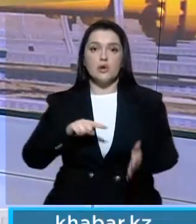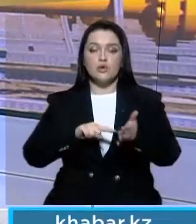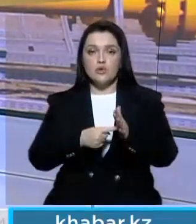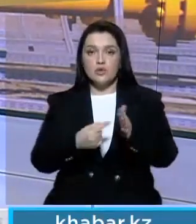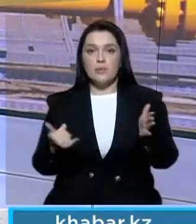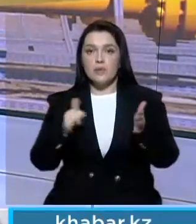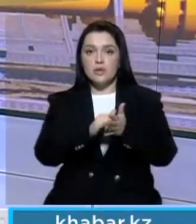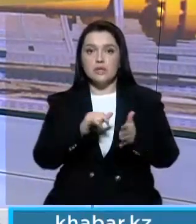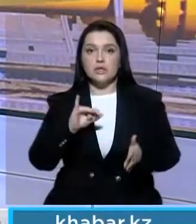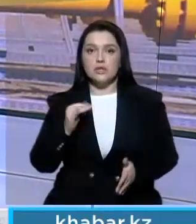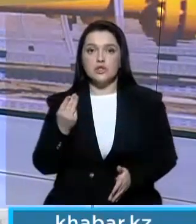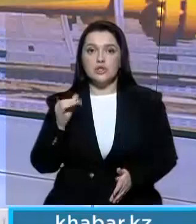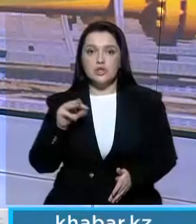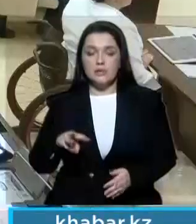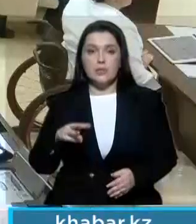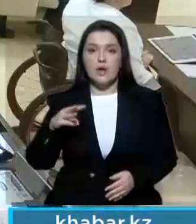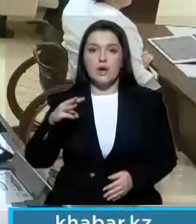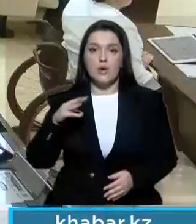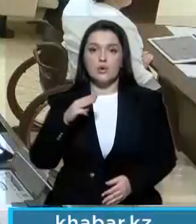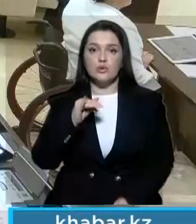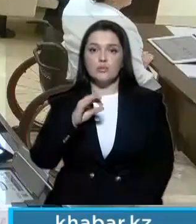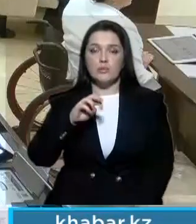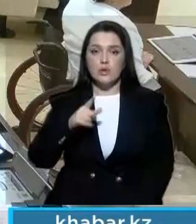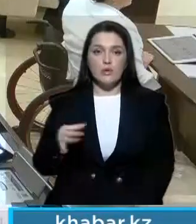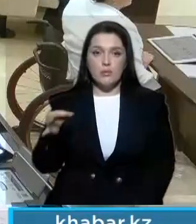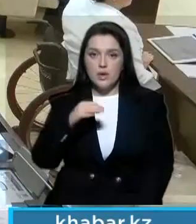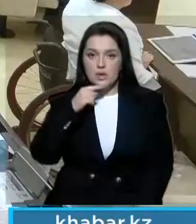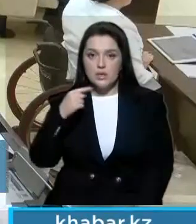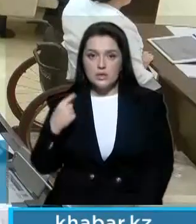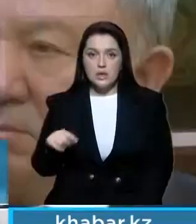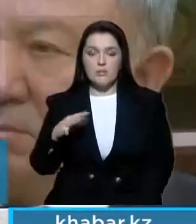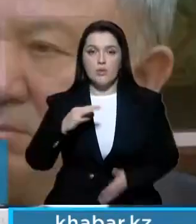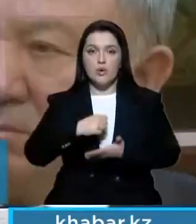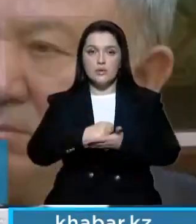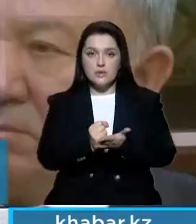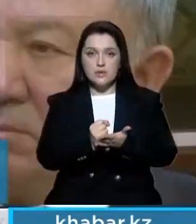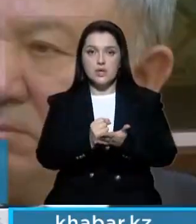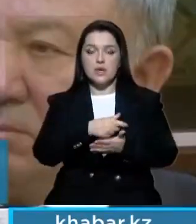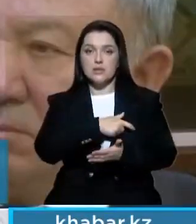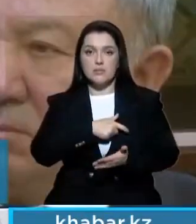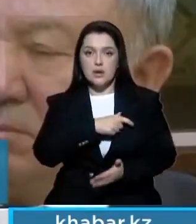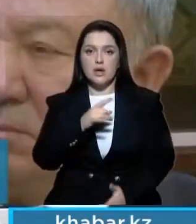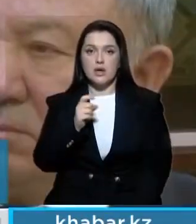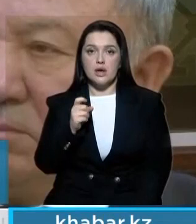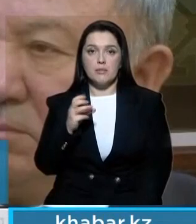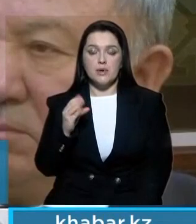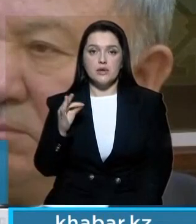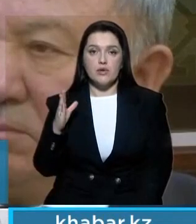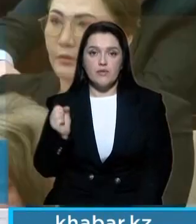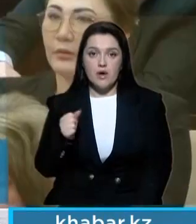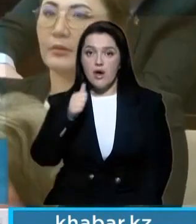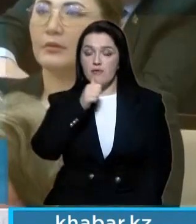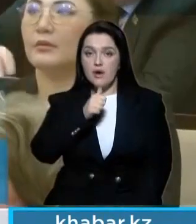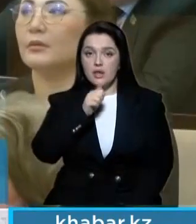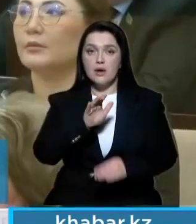точкой подключения в городе Ишиме, приграничной Тюменской области России. По утверждению депутата Асем Рахметовой, вариант